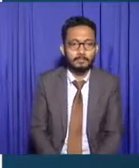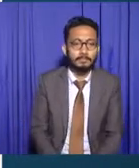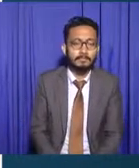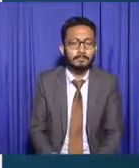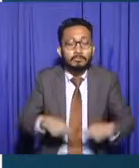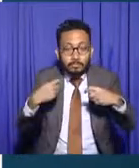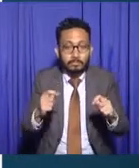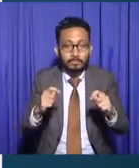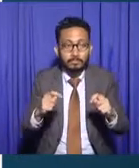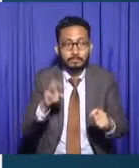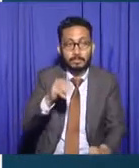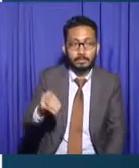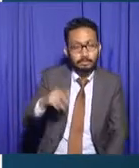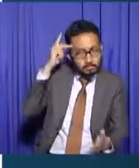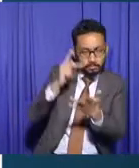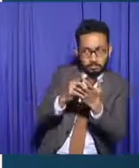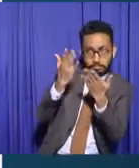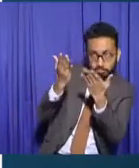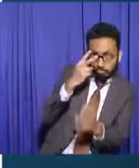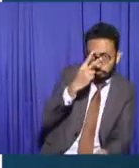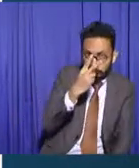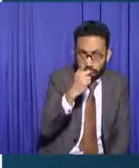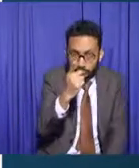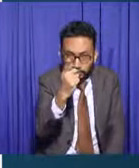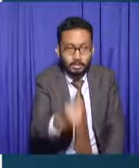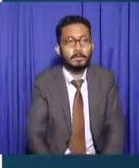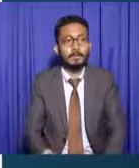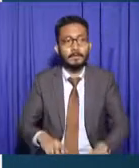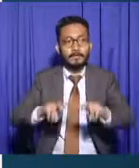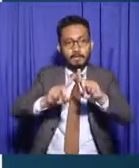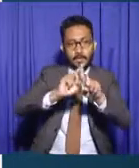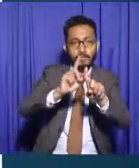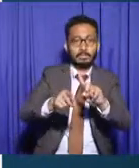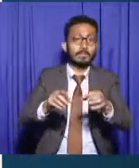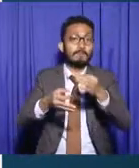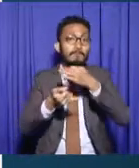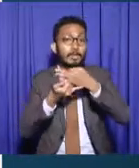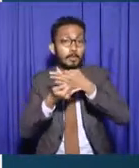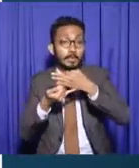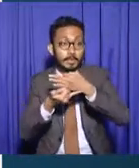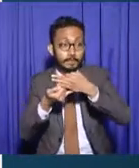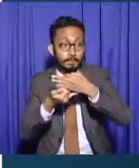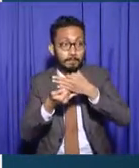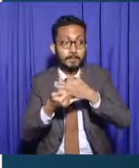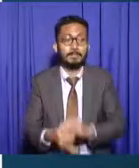coba murid-murid kenapa pasti variasi fenotip berdasarkan